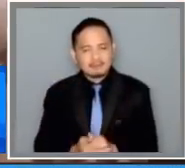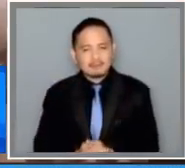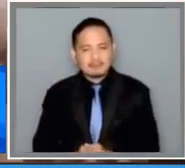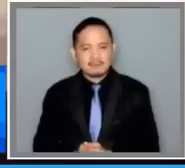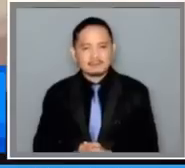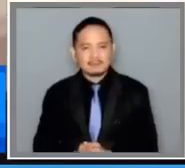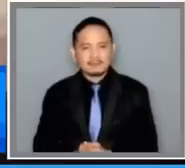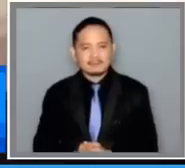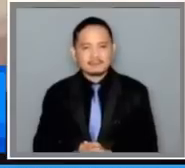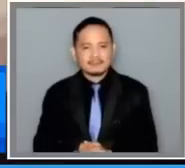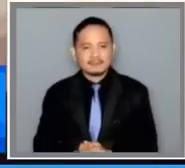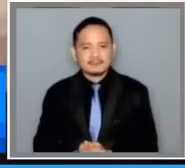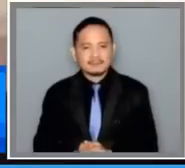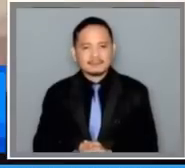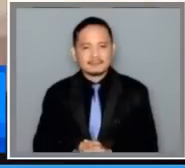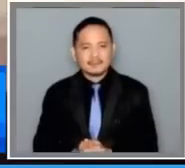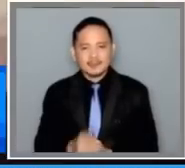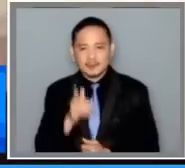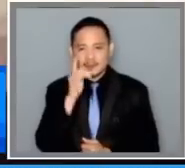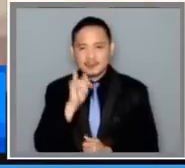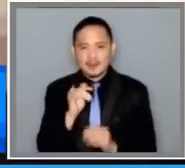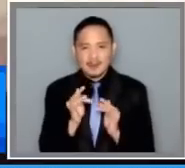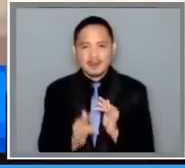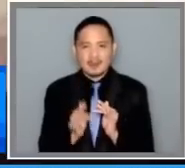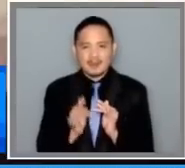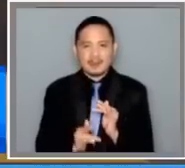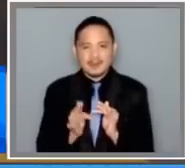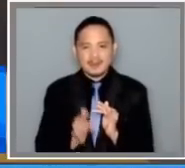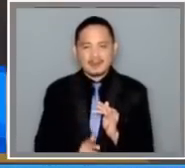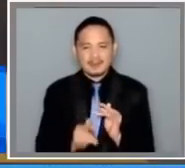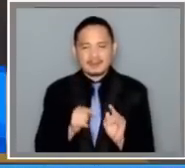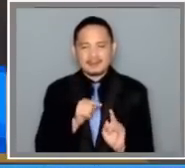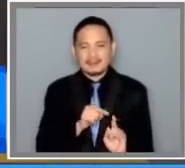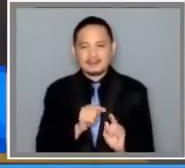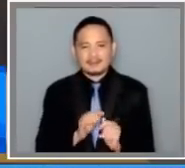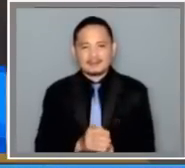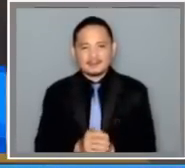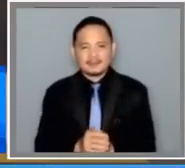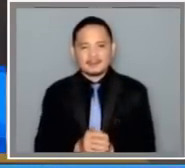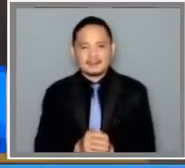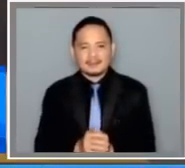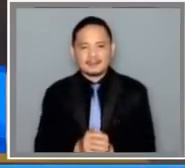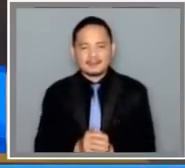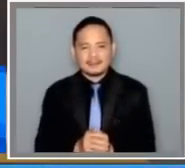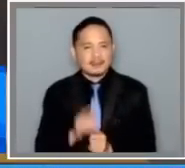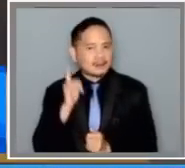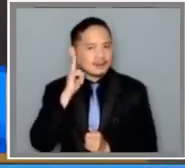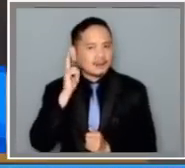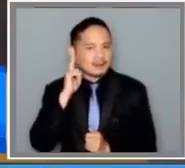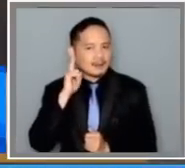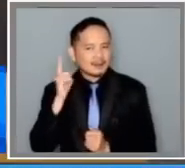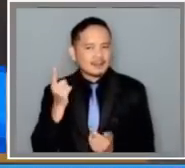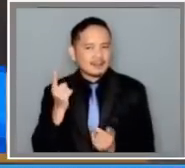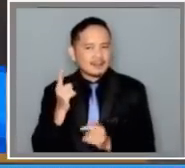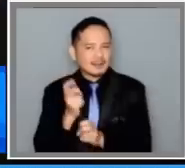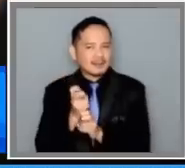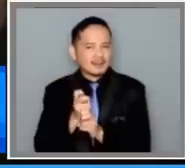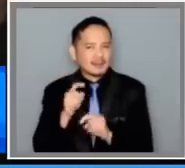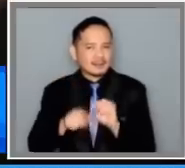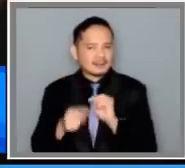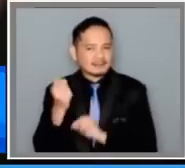Ay, mukhang nagkaka-problema tayo at naghang ata ang ating komunikasyon. Your audio is a bit choppy. I cannot understand. Sige po,